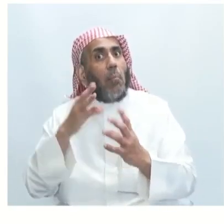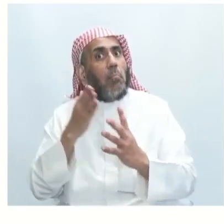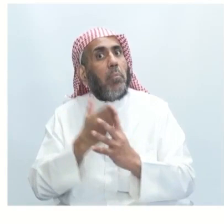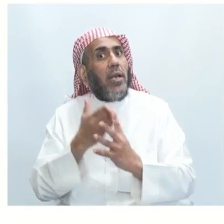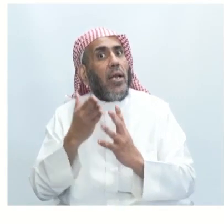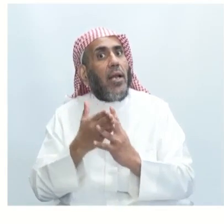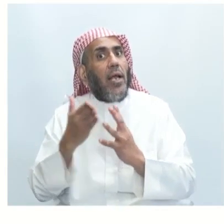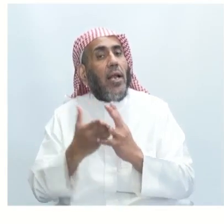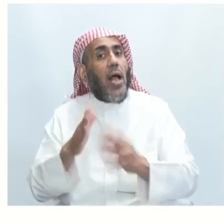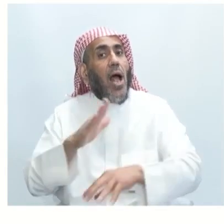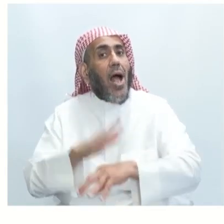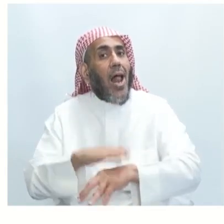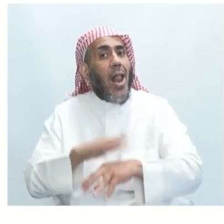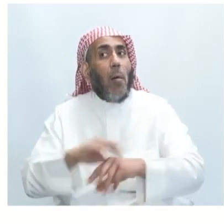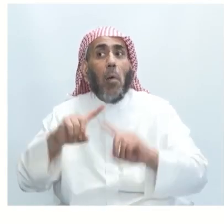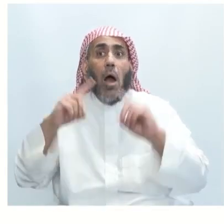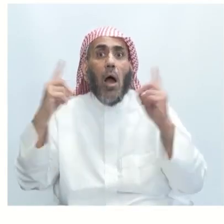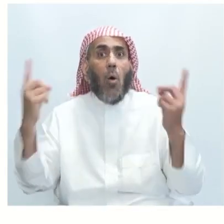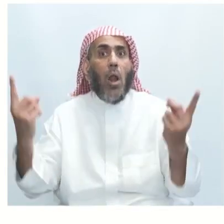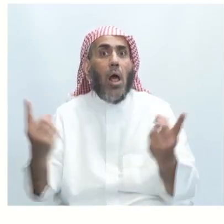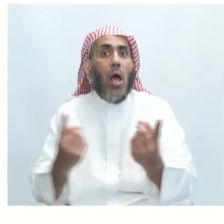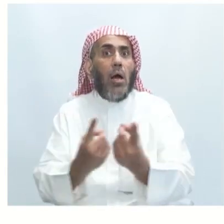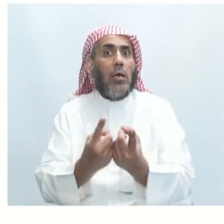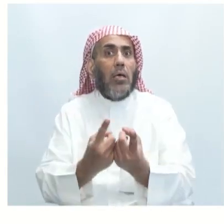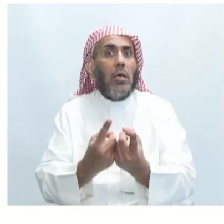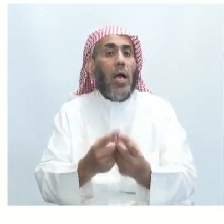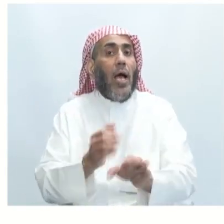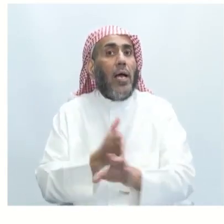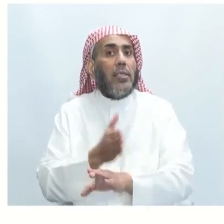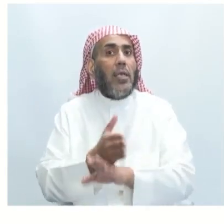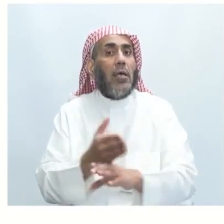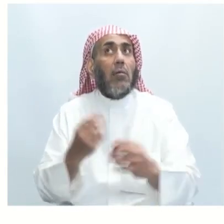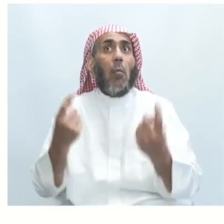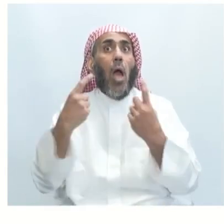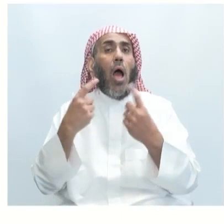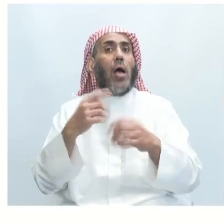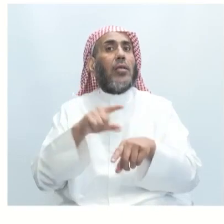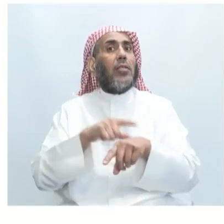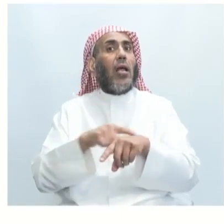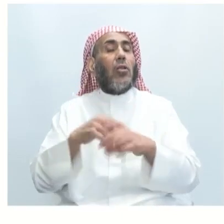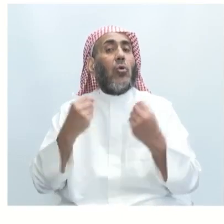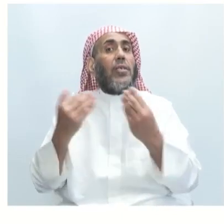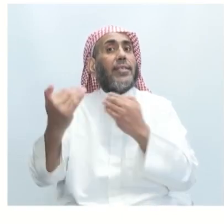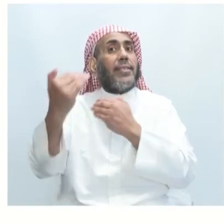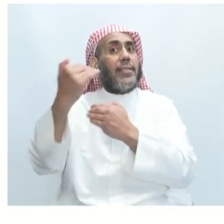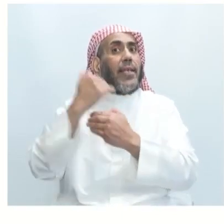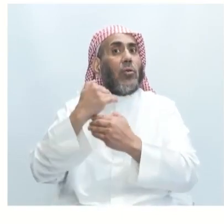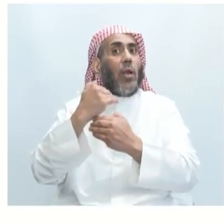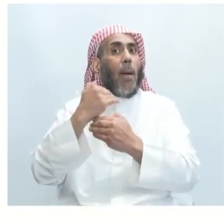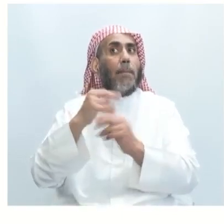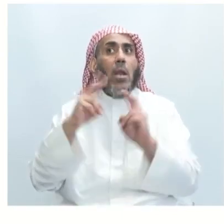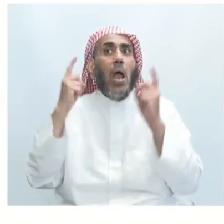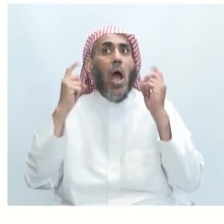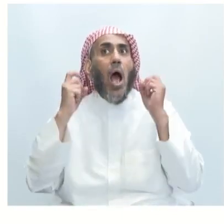خلالها على ما حولنا او ما حولنا عن طريق التنبيهات الحسيه التي ترد الينا من